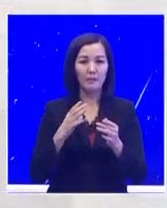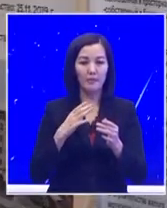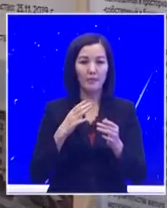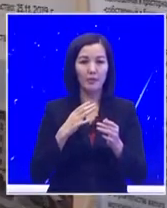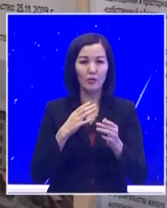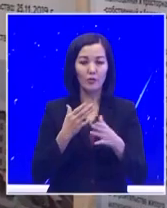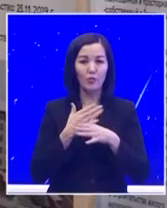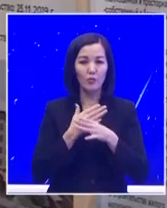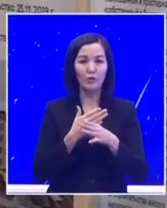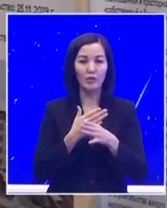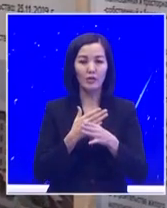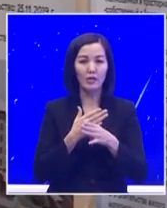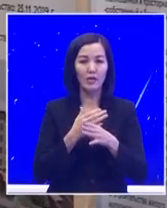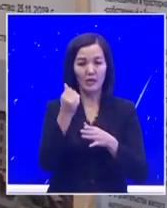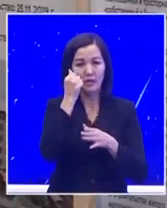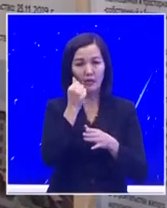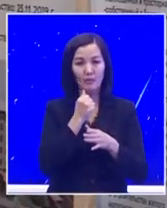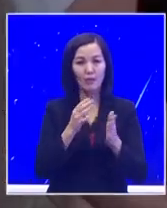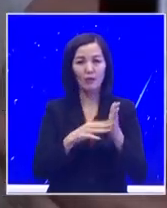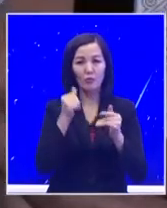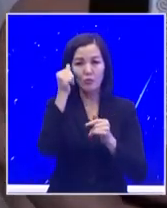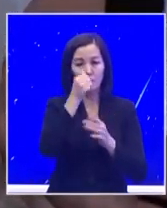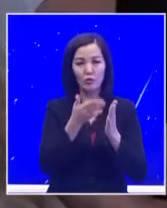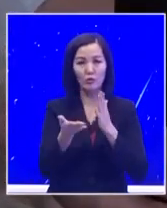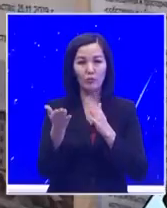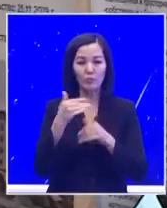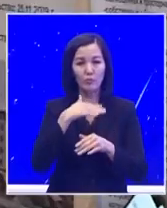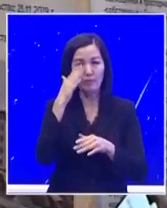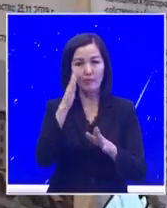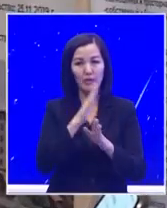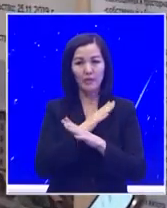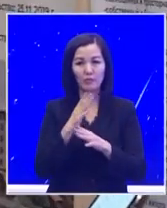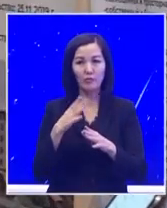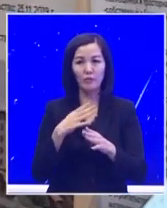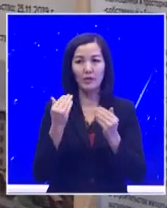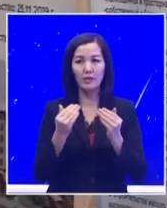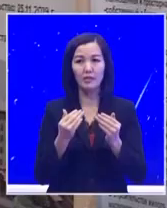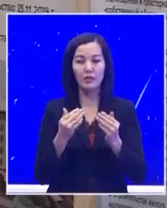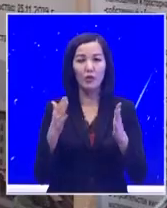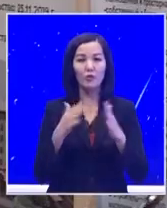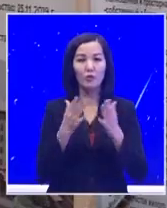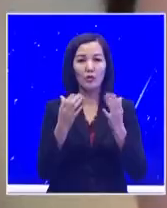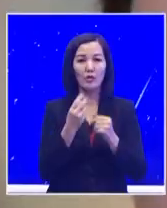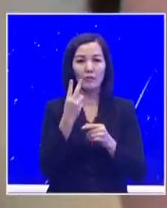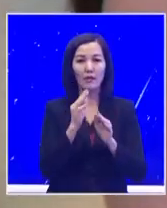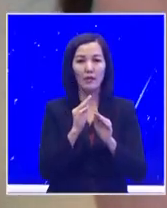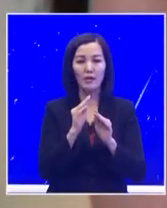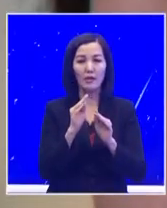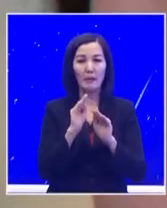рахмет. Осыдан 9 жыл бұрын әкем қайтыс болған. Алланың қалауымен әтеуір үйлі болып отырмын. 2 балам бар.